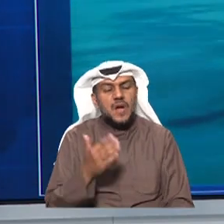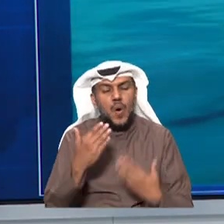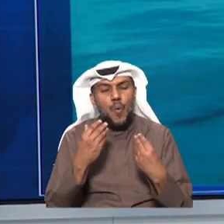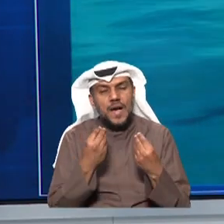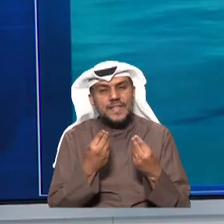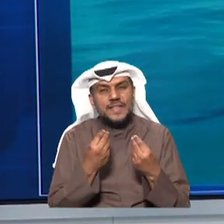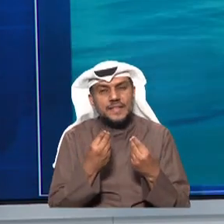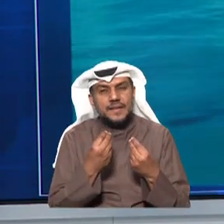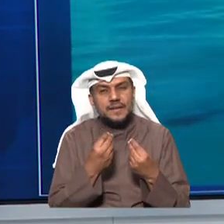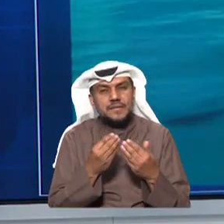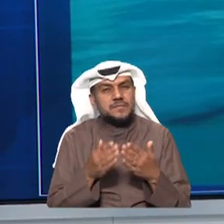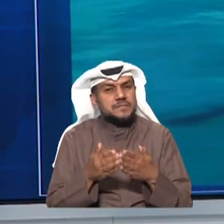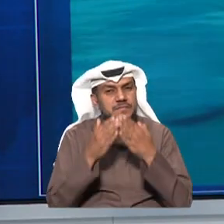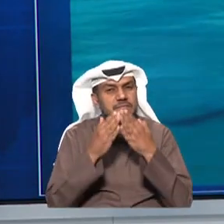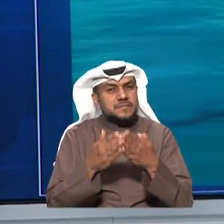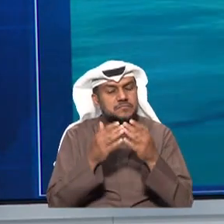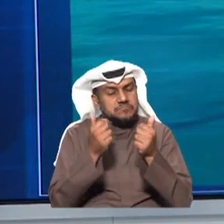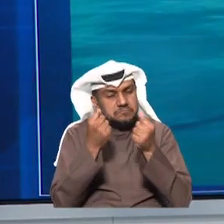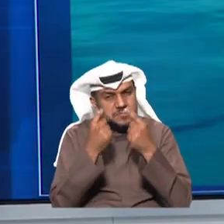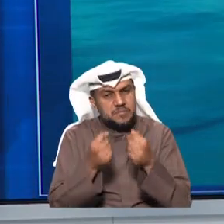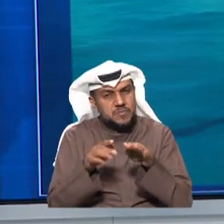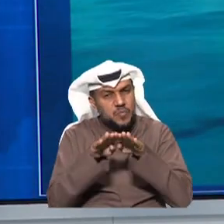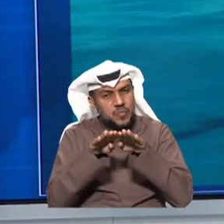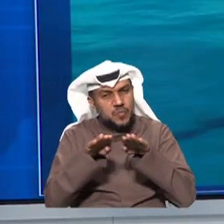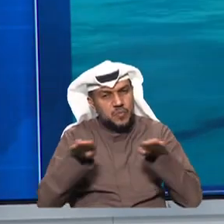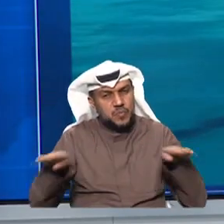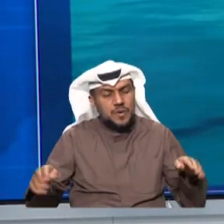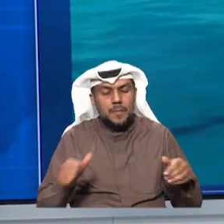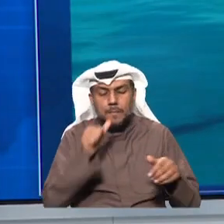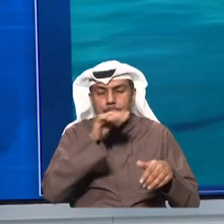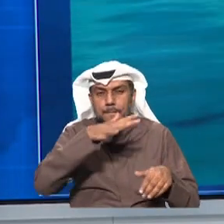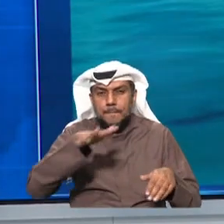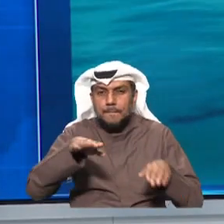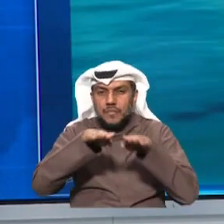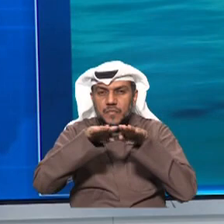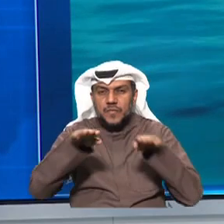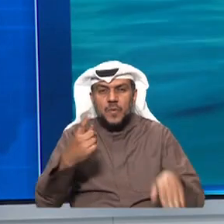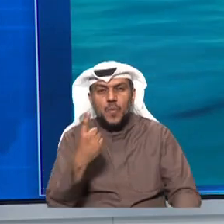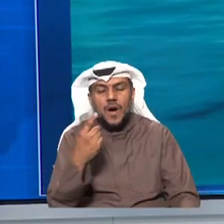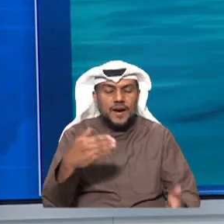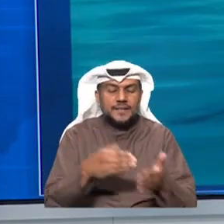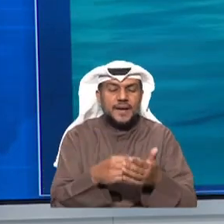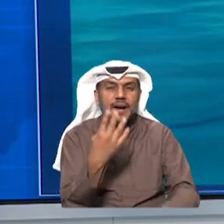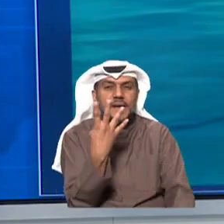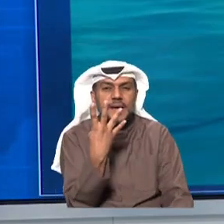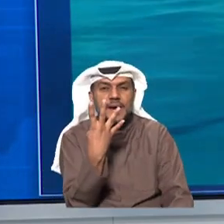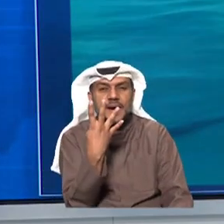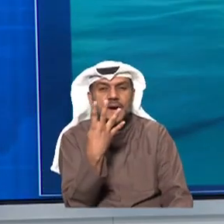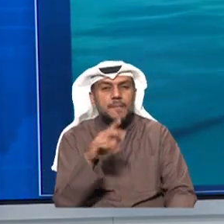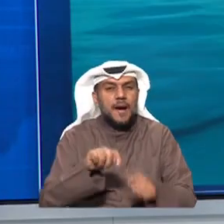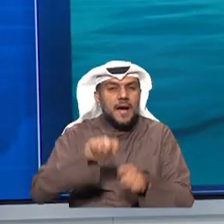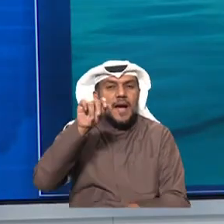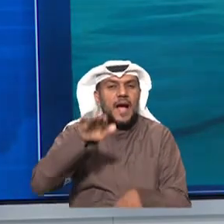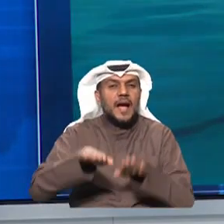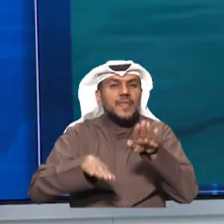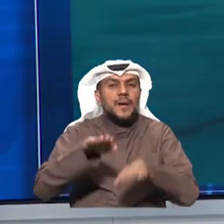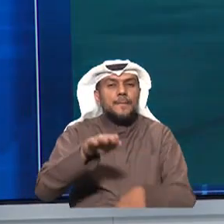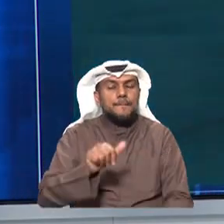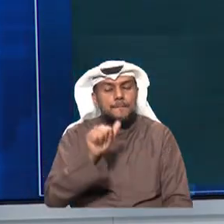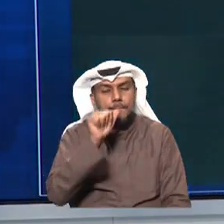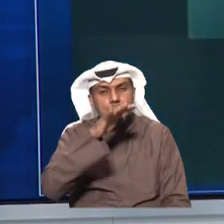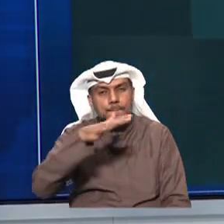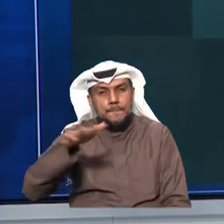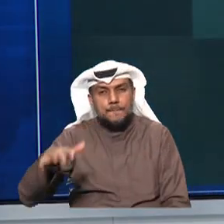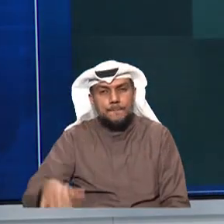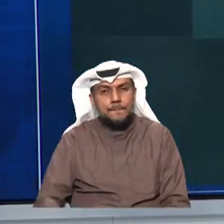عام مناسبة لممارسة جميع الأنشطة البحرية، متوقع تراوح ارتفاع الموج ما بين 1 إلى 4 أقدام، تيارات المائية لا تزال ضعيفة